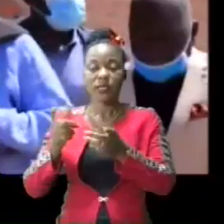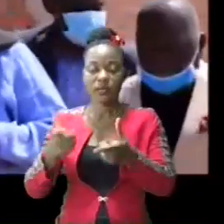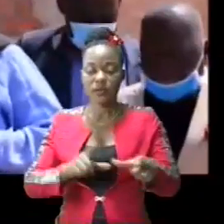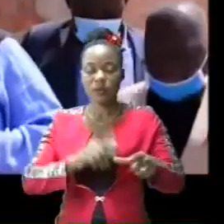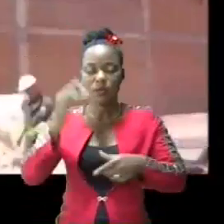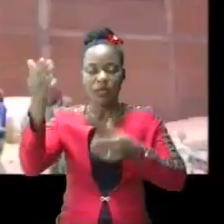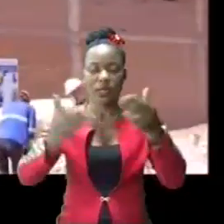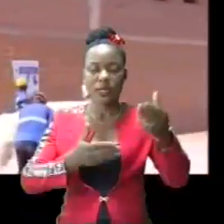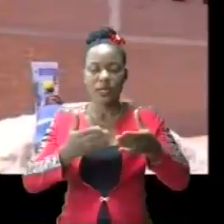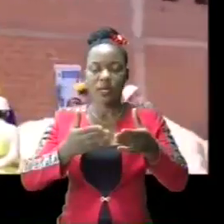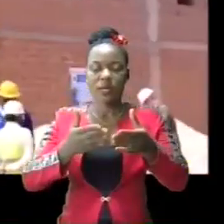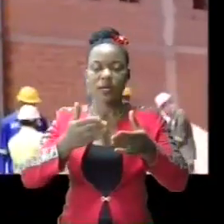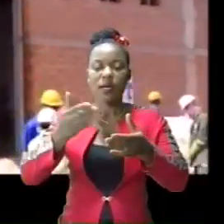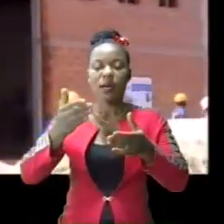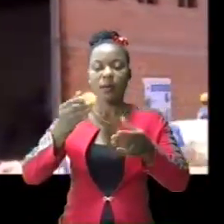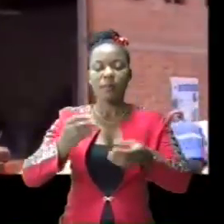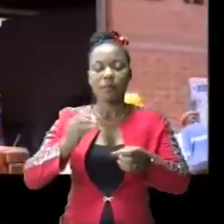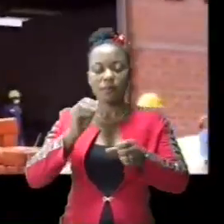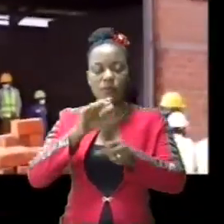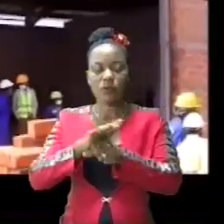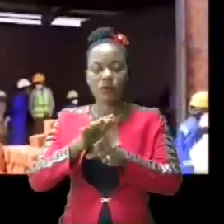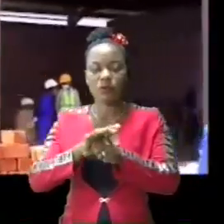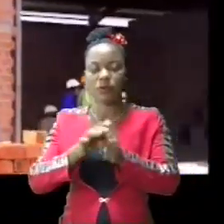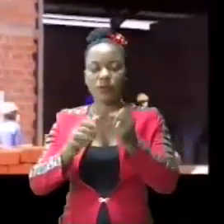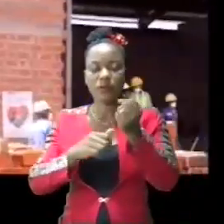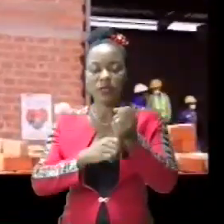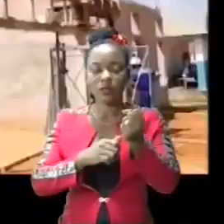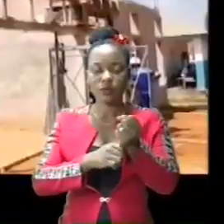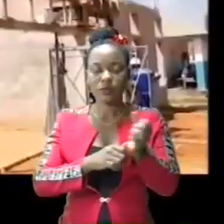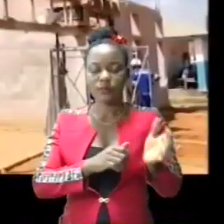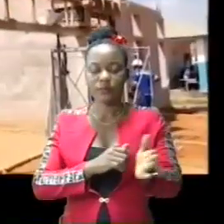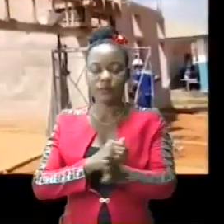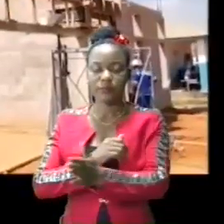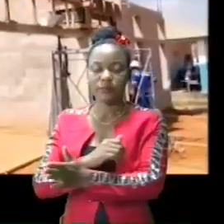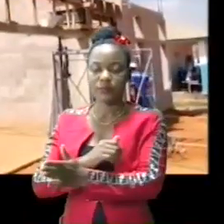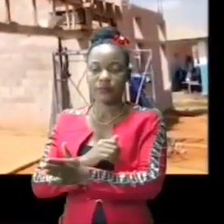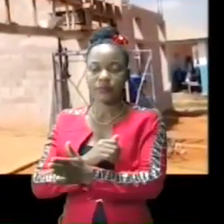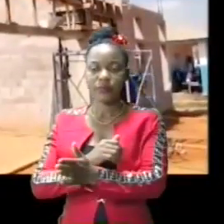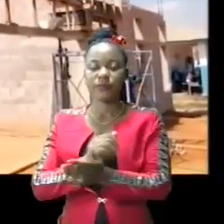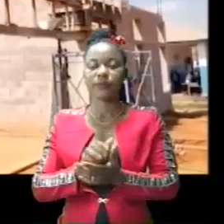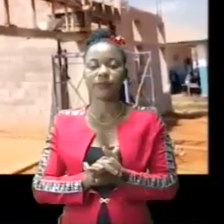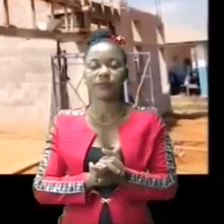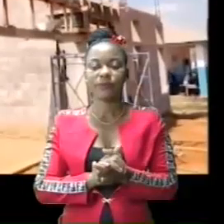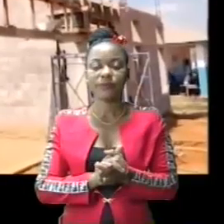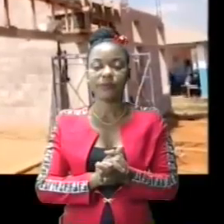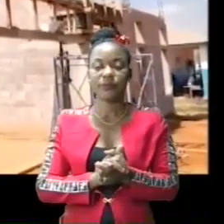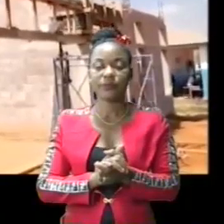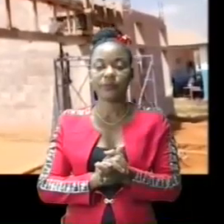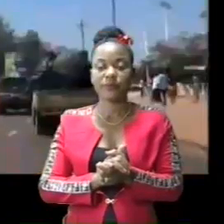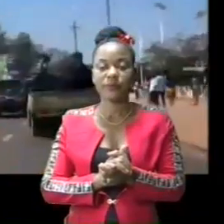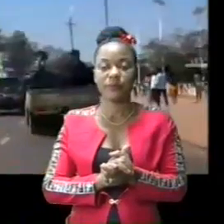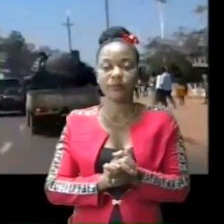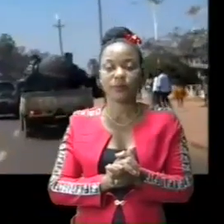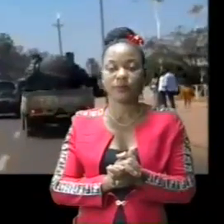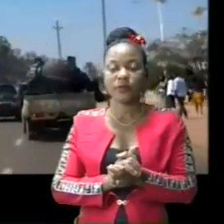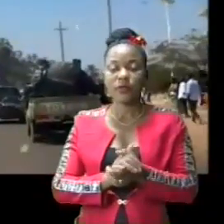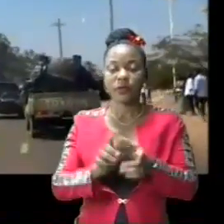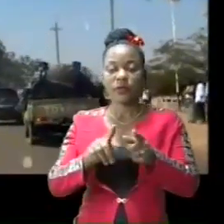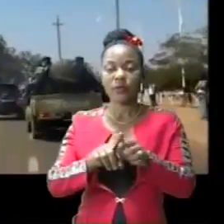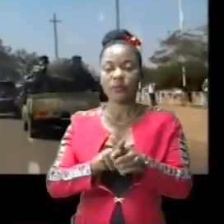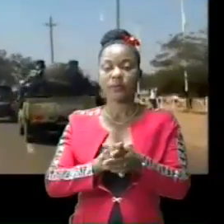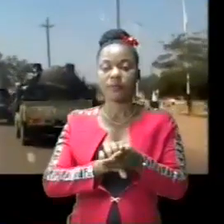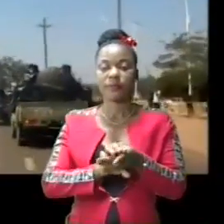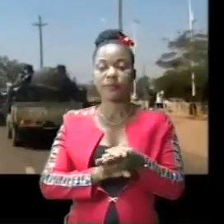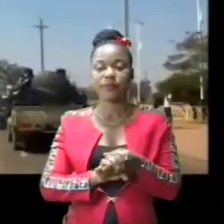d'accueil passera de 250 à 1000 détenus. La province du Lualaba vise à rattraper